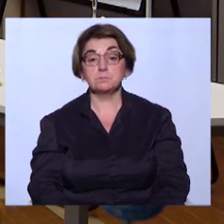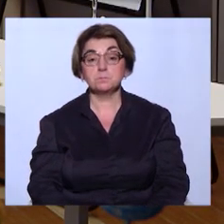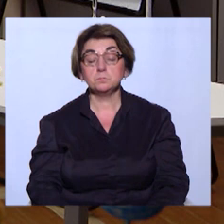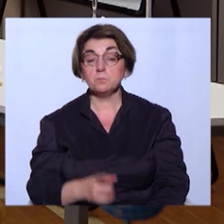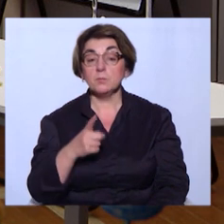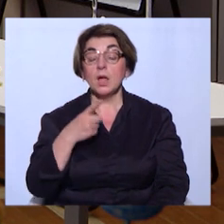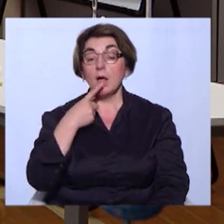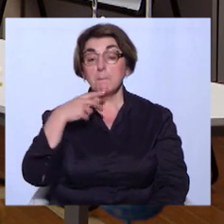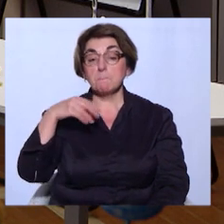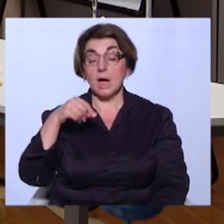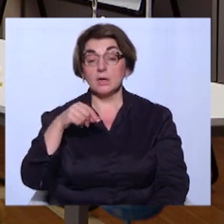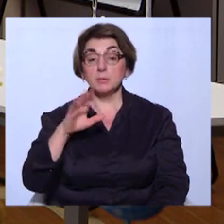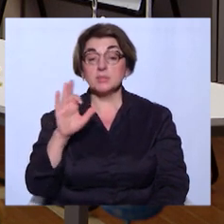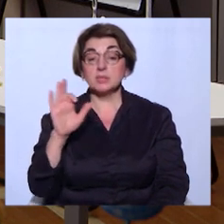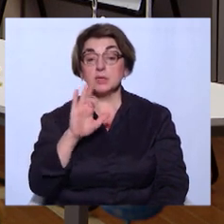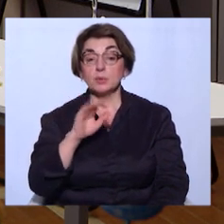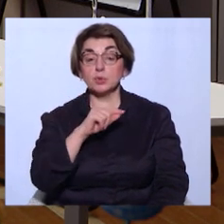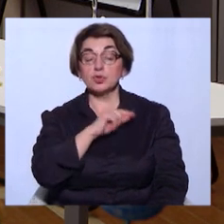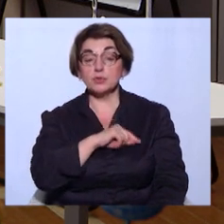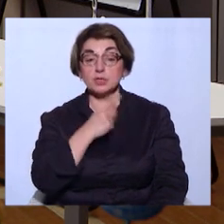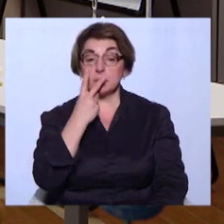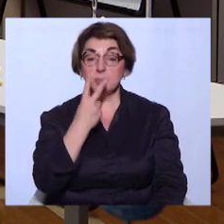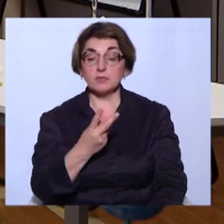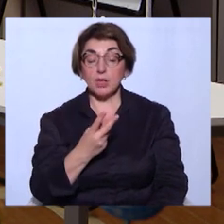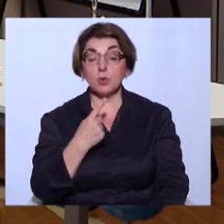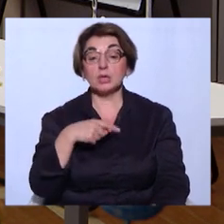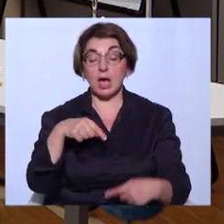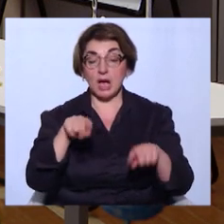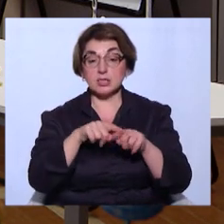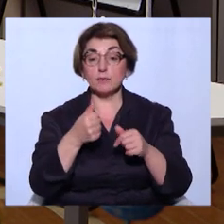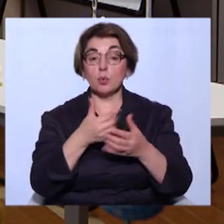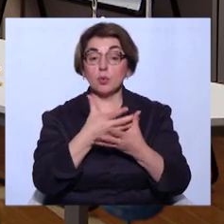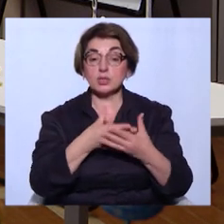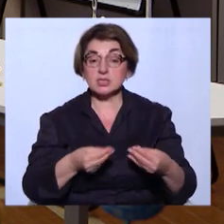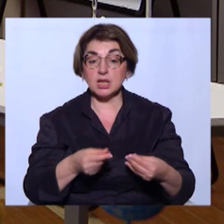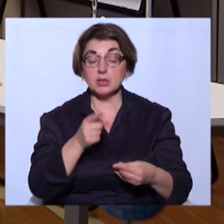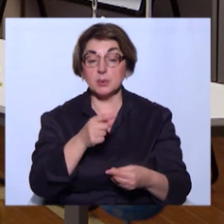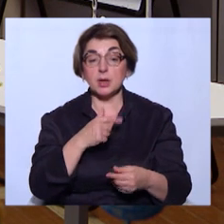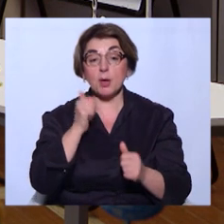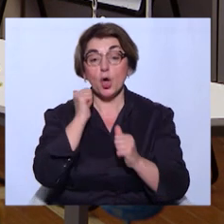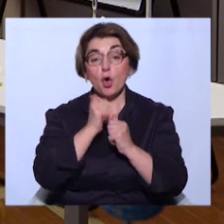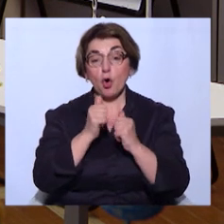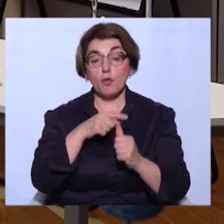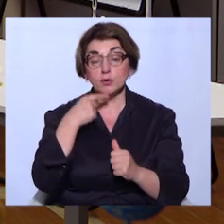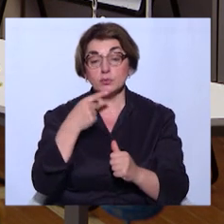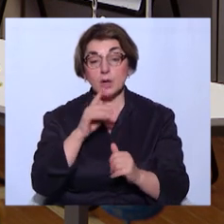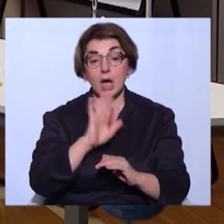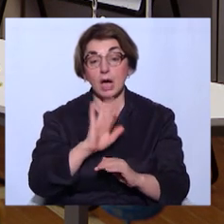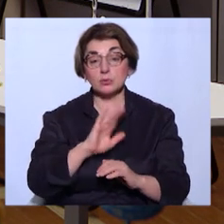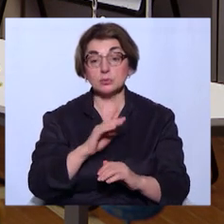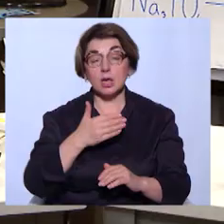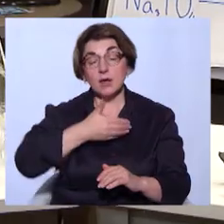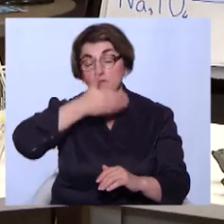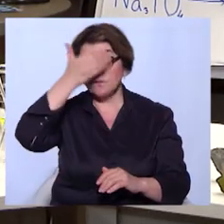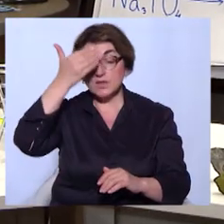ქიმიური თვისებები განვიხილოთ. ასევე ხსნადობაზეც მინდა ვისაუბრო და მე ყოველთვის ვამბობ, რომ არ უნდა დავიზეპიროთ